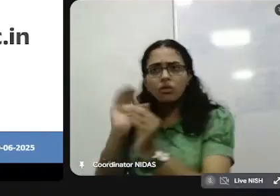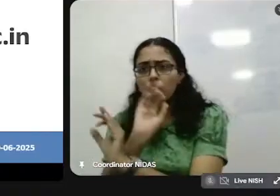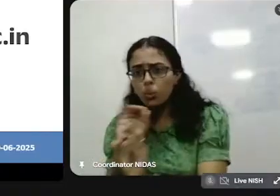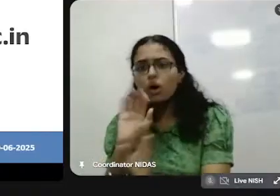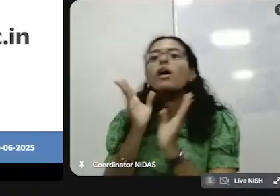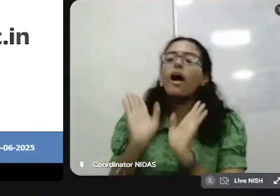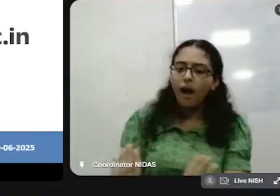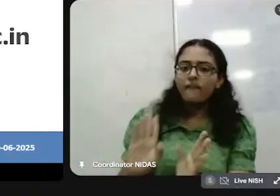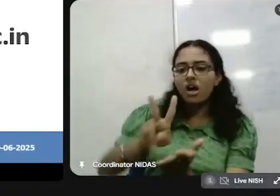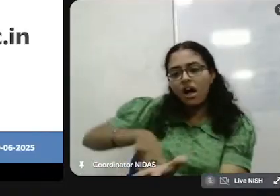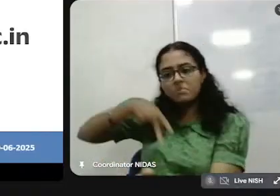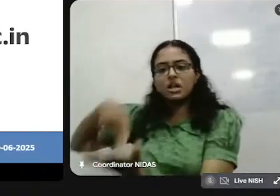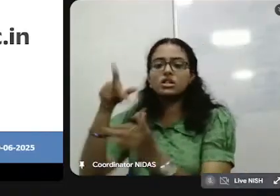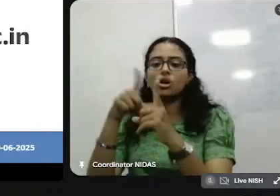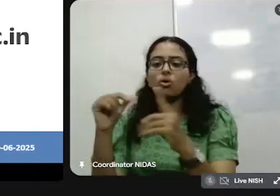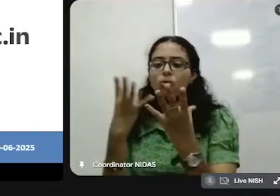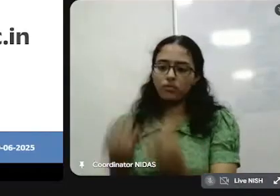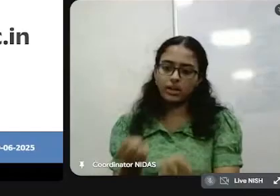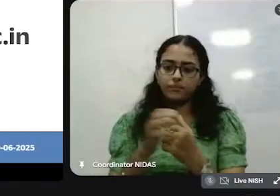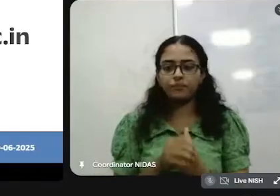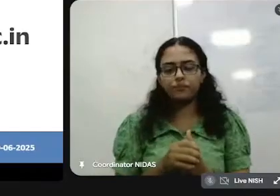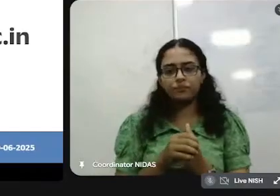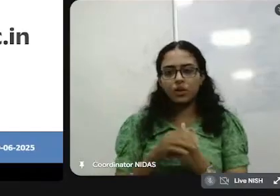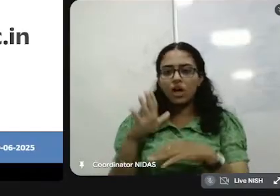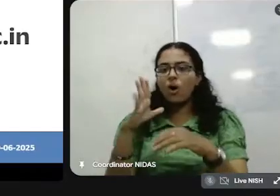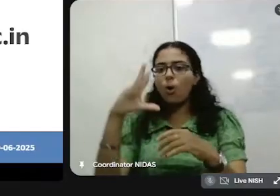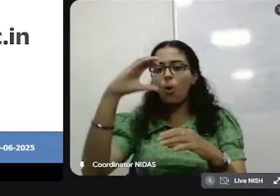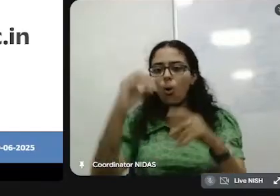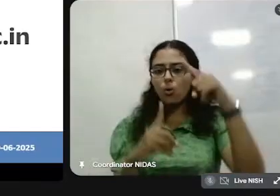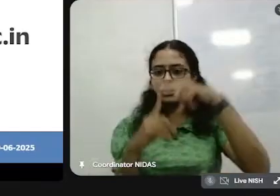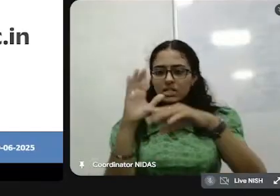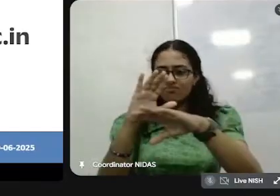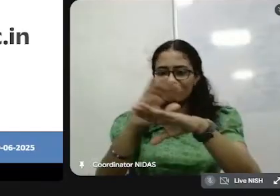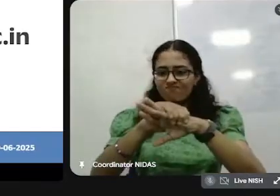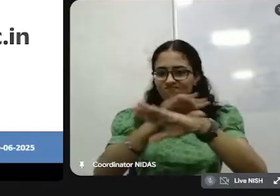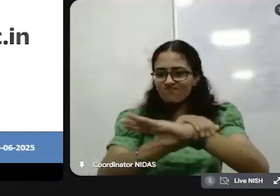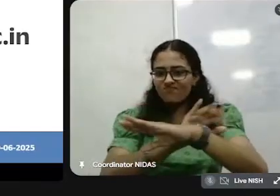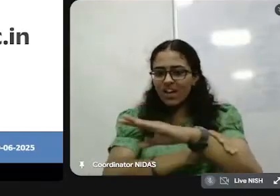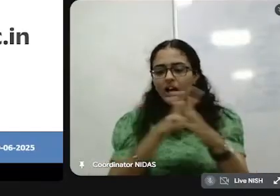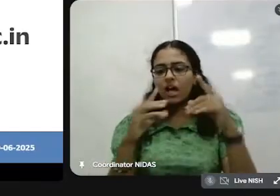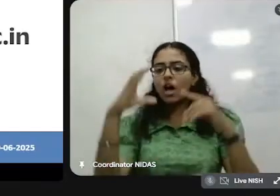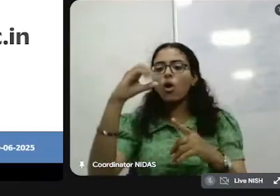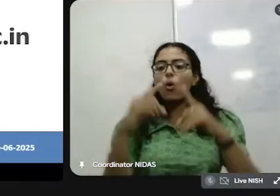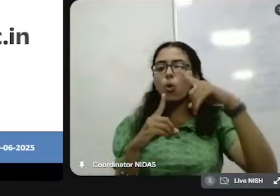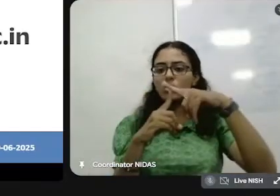എത്രയും പെട്ടെന്ന് എടുക്കുക എന്നുള്ളതാണ് ചെയ്യേണ്ടത്. അപ്പൊ ഒക്കുപേഷണൽ തെറപ്പി, ഇപ്പൊ കൈയുടെ വിരലുകളുടെ മൂവ്മെന്റ് മാത്രമാണ്